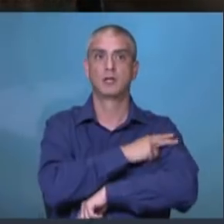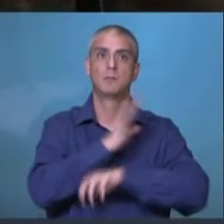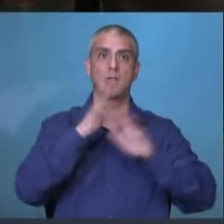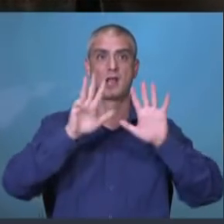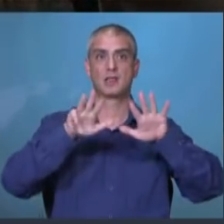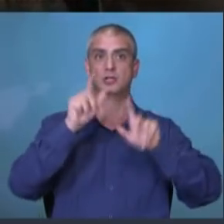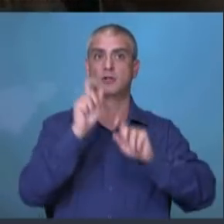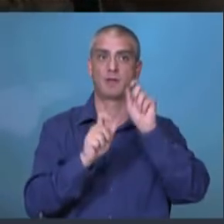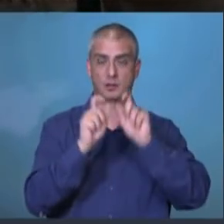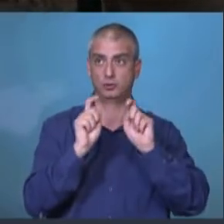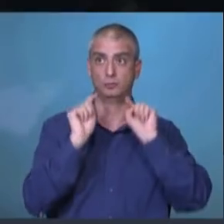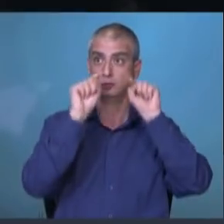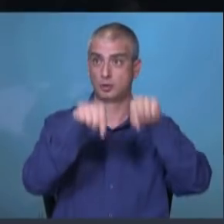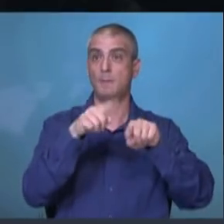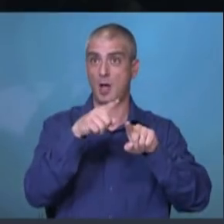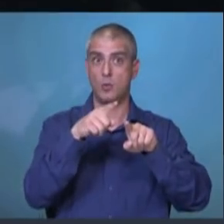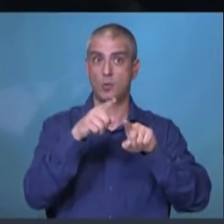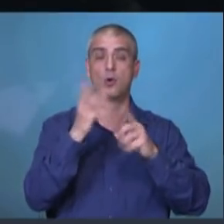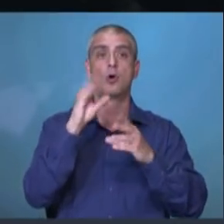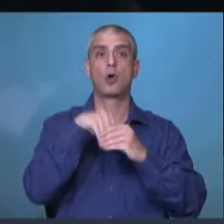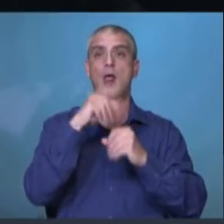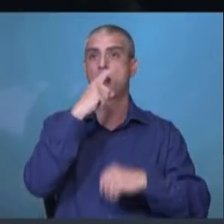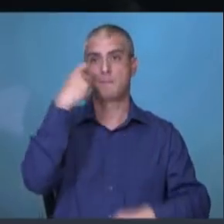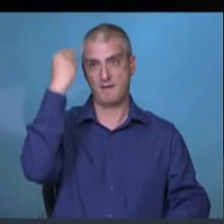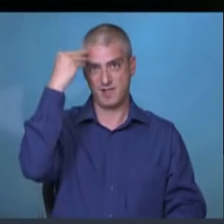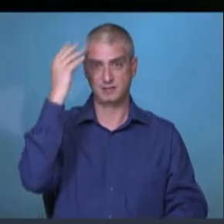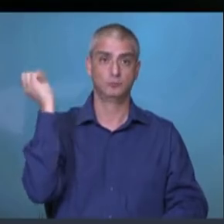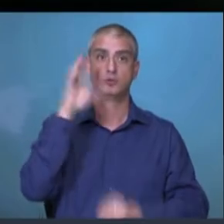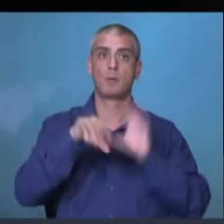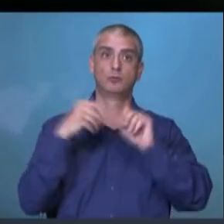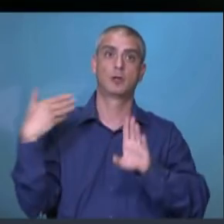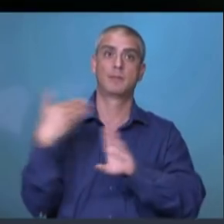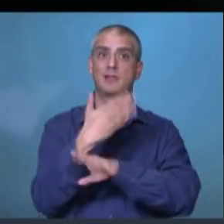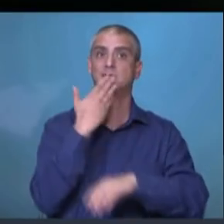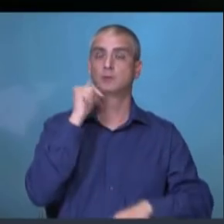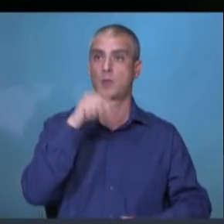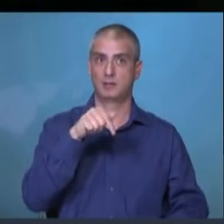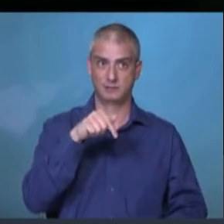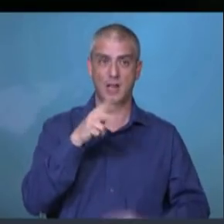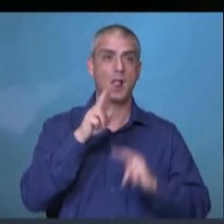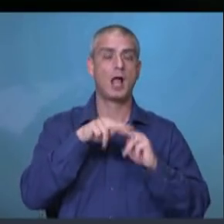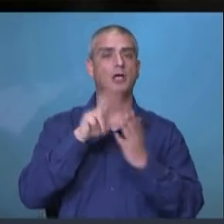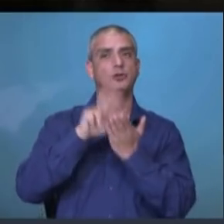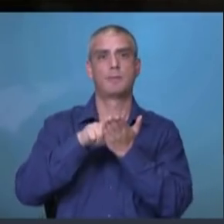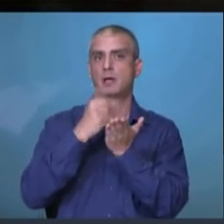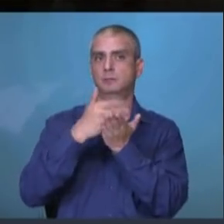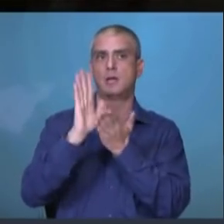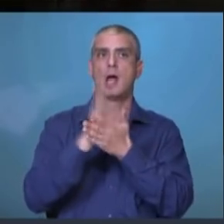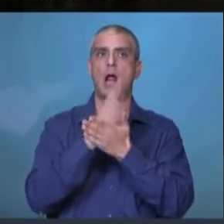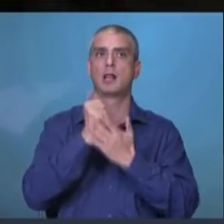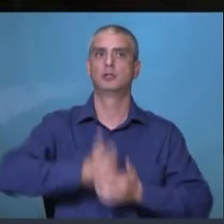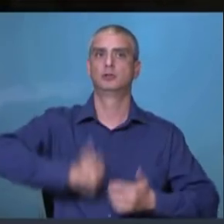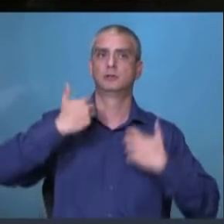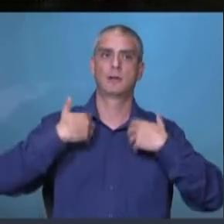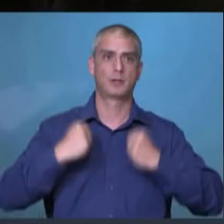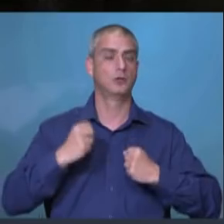9,000 איש שהיו באירוע, בהם גם 100 פלסטינים מהשטחים שנכנסו לישראל, לאחר שבגץ דחה את החלטת שר הביטחון.